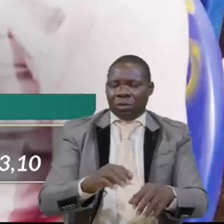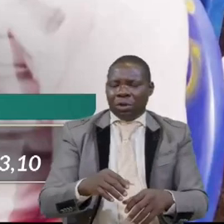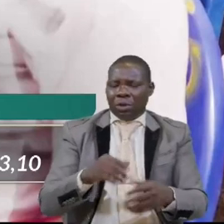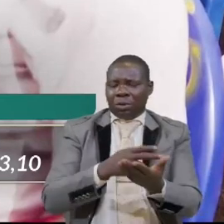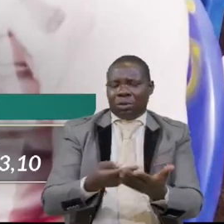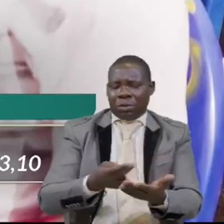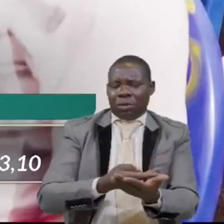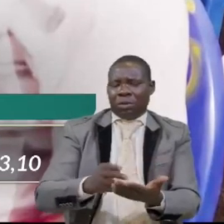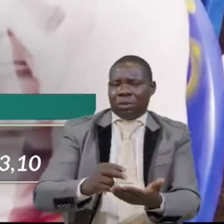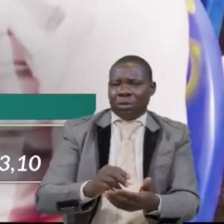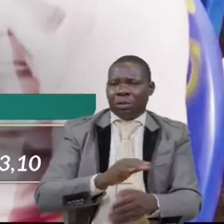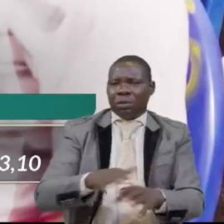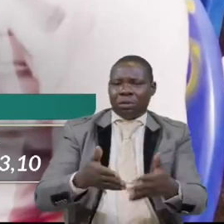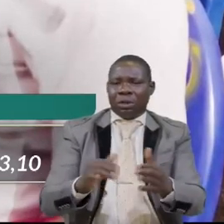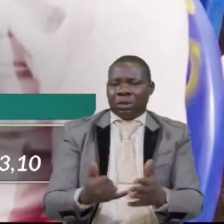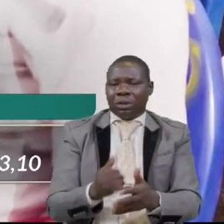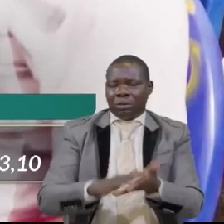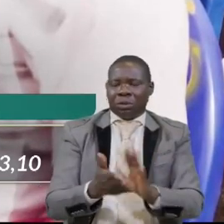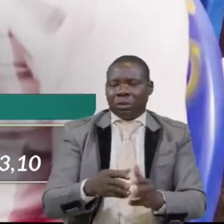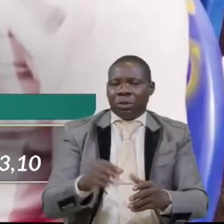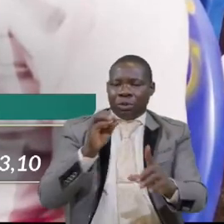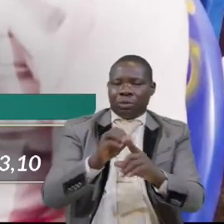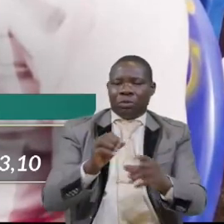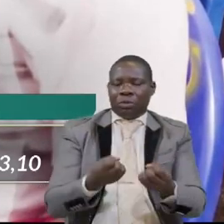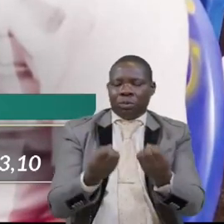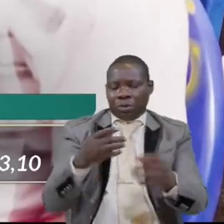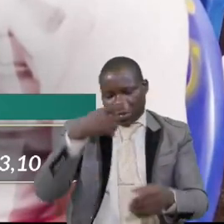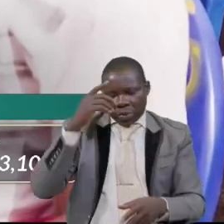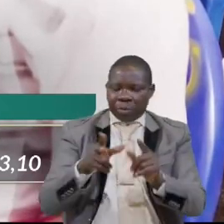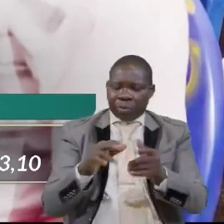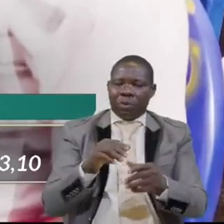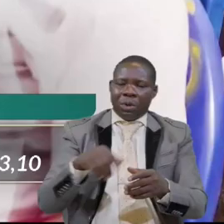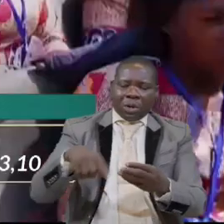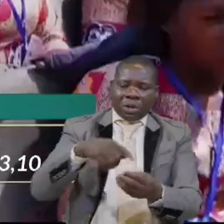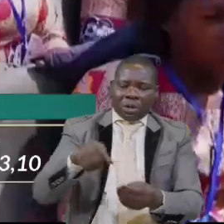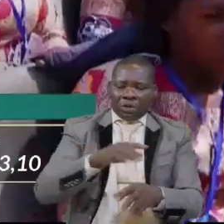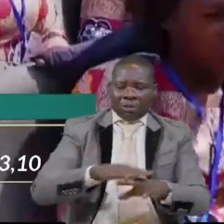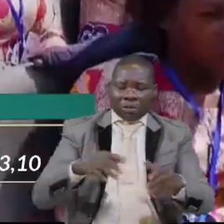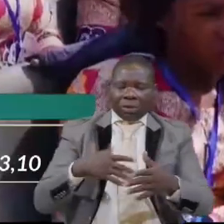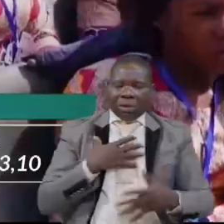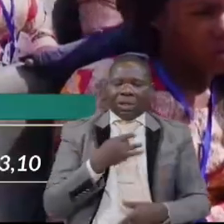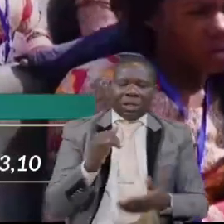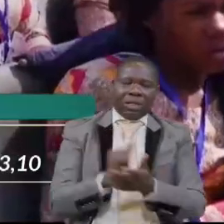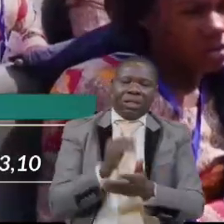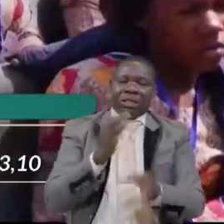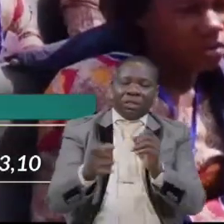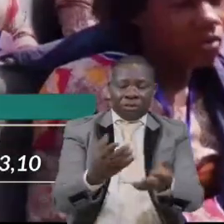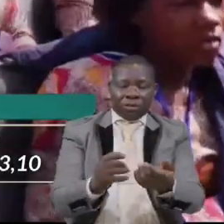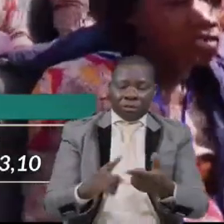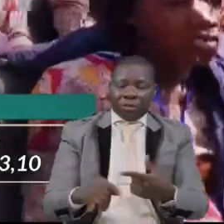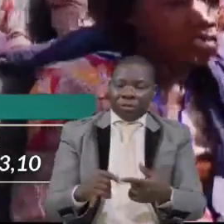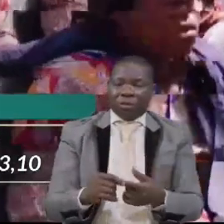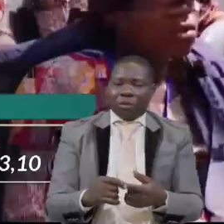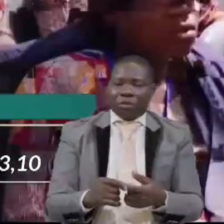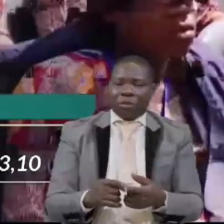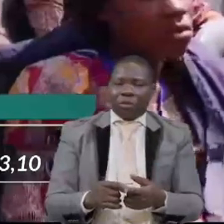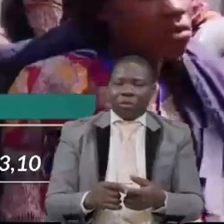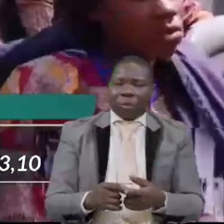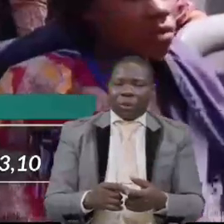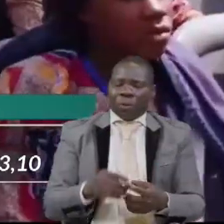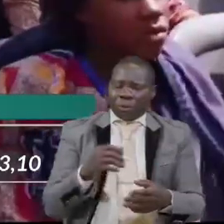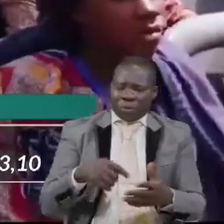loinin parce que les gens autour de toi ils n'aiment pas ça hein donc ce que les gens quand les gens